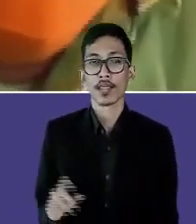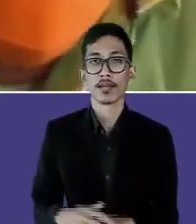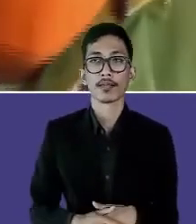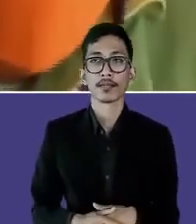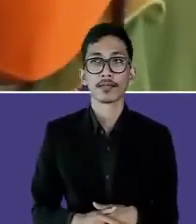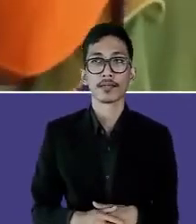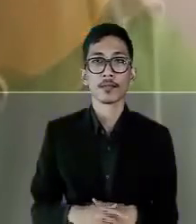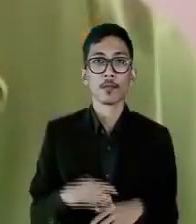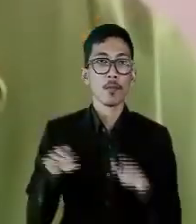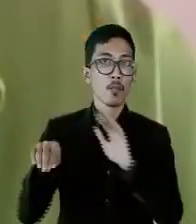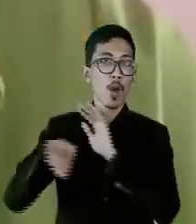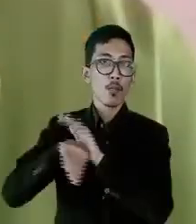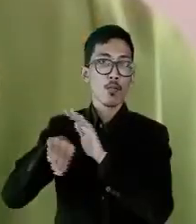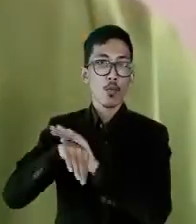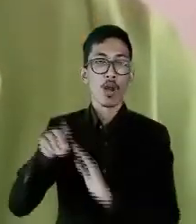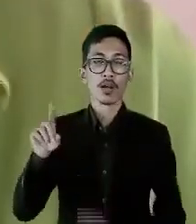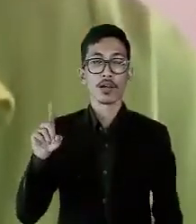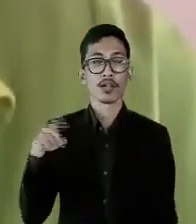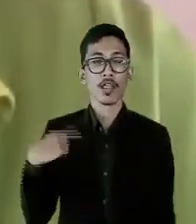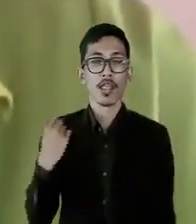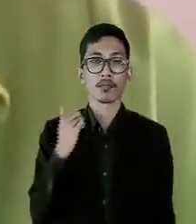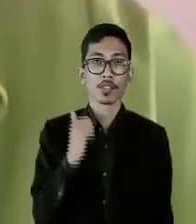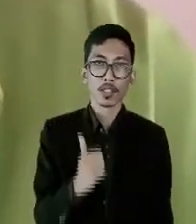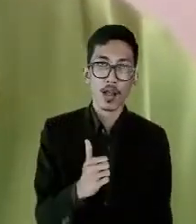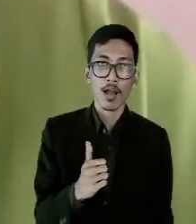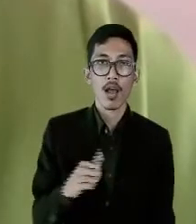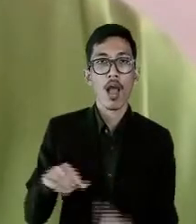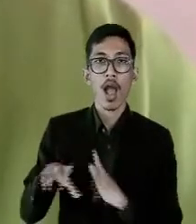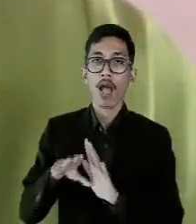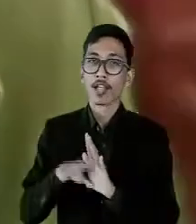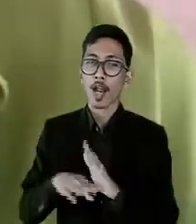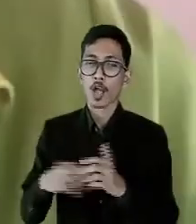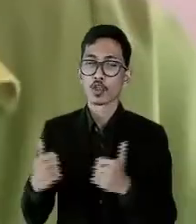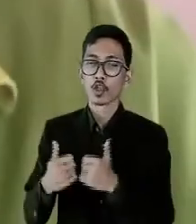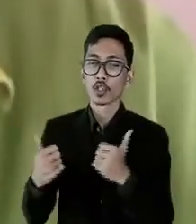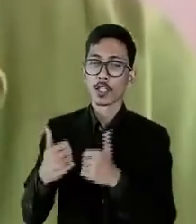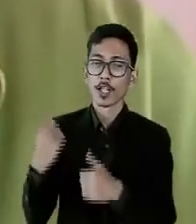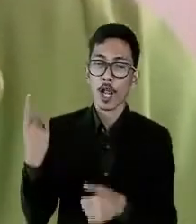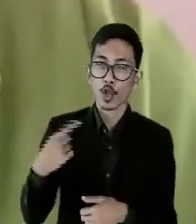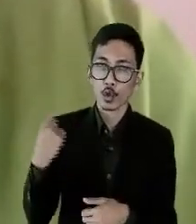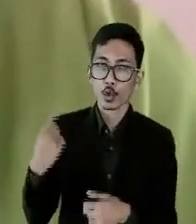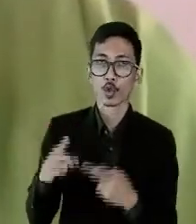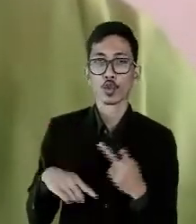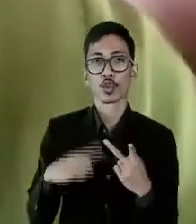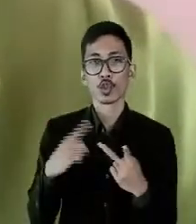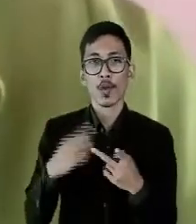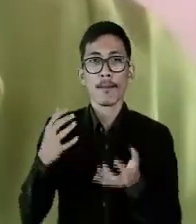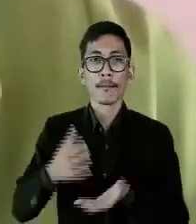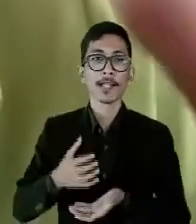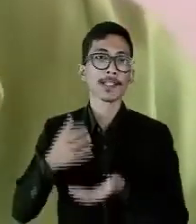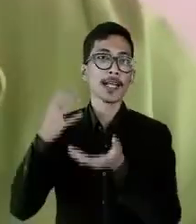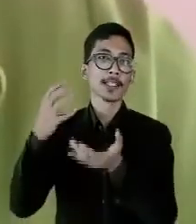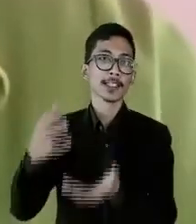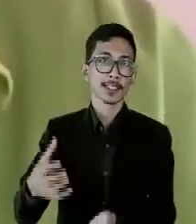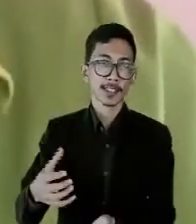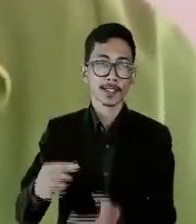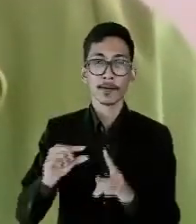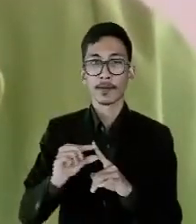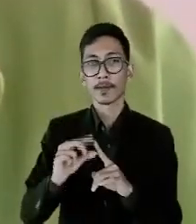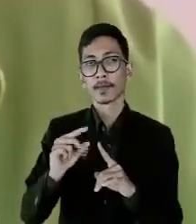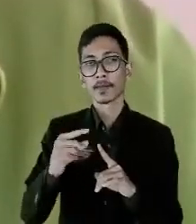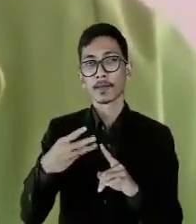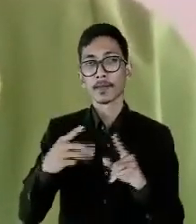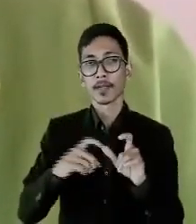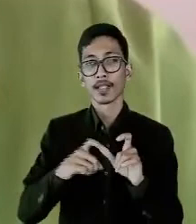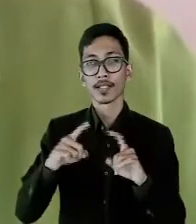Papua Turang bisa sukses penyelenggaraan, sukses prestasi, dan kita sukses bisa mitigasi kita.